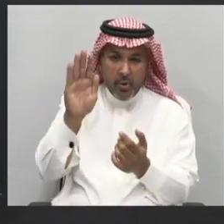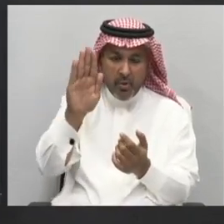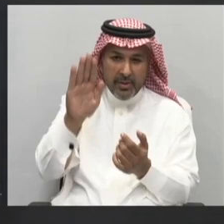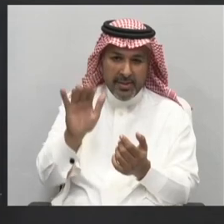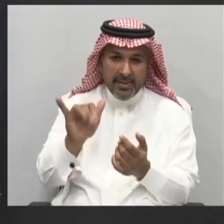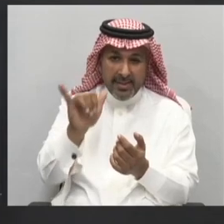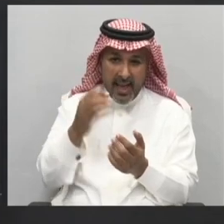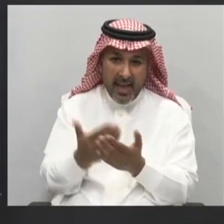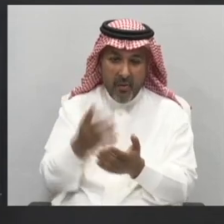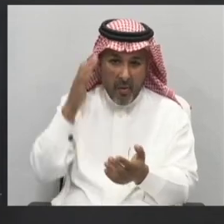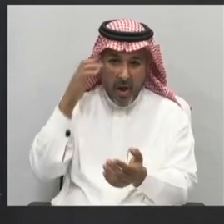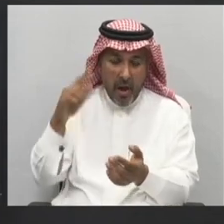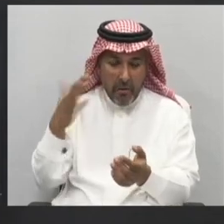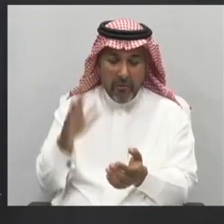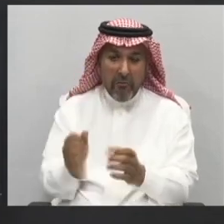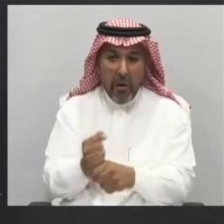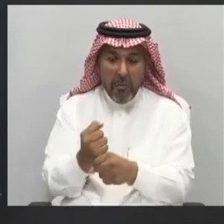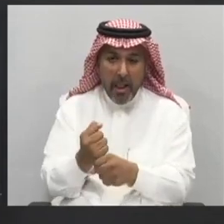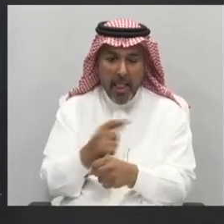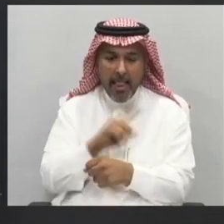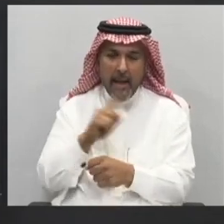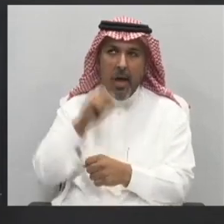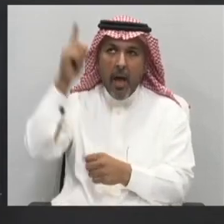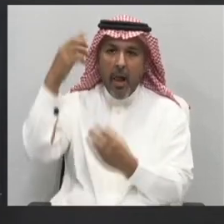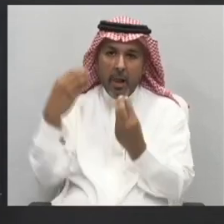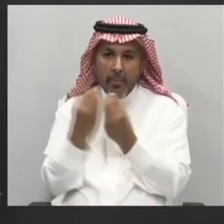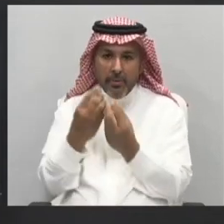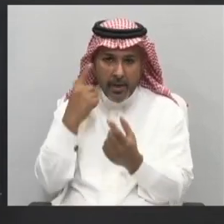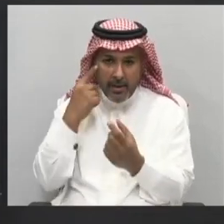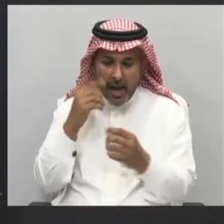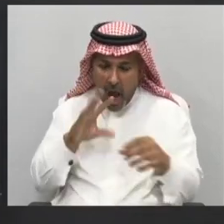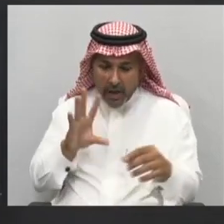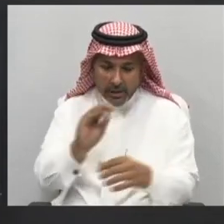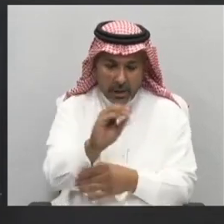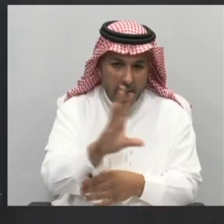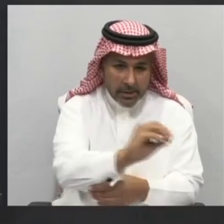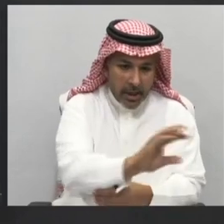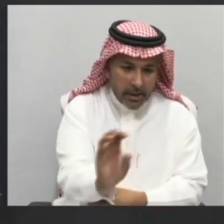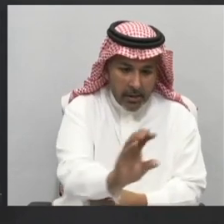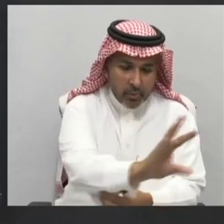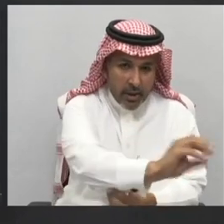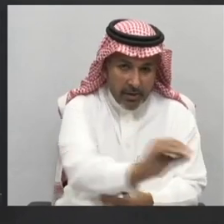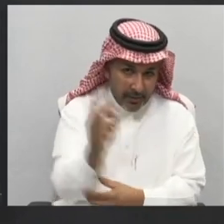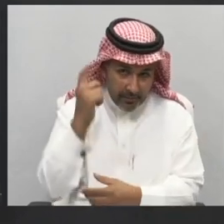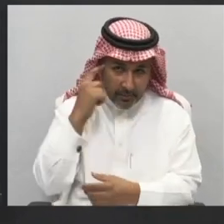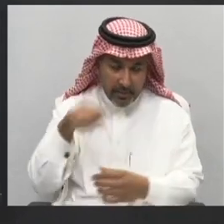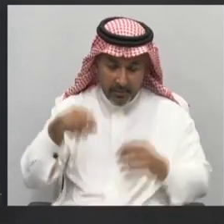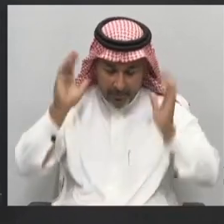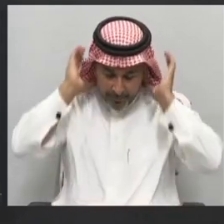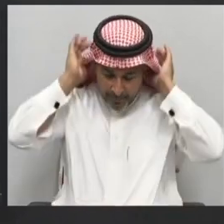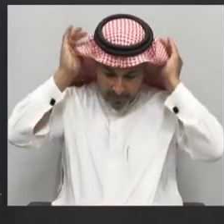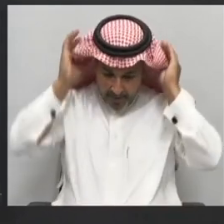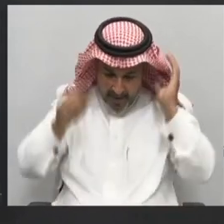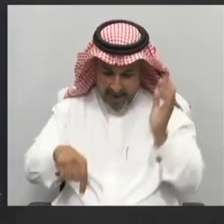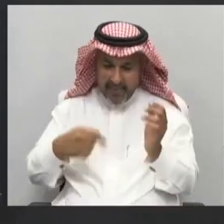فاخذوا اكل هؤلاء الثعابين الصغار فعرف العالمون بالسحر ان هذا ليس من